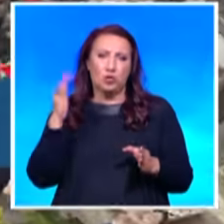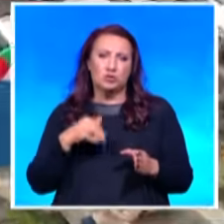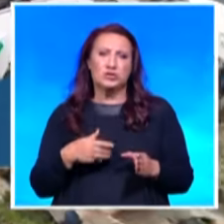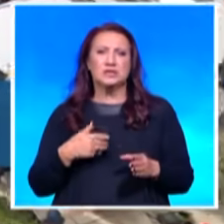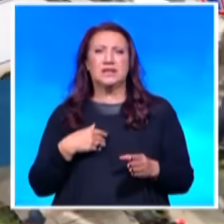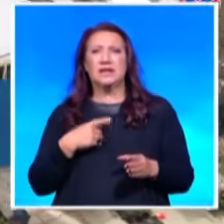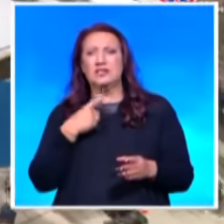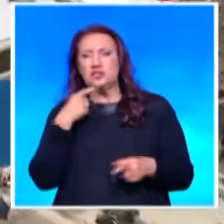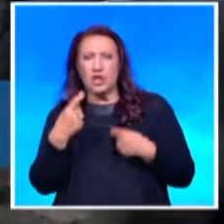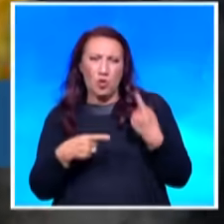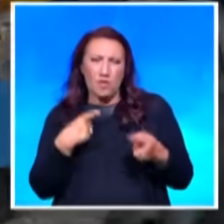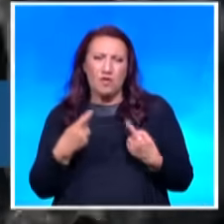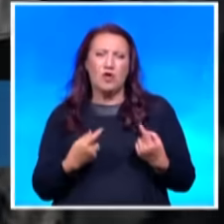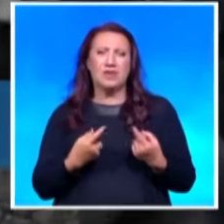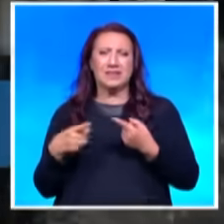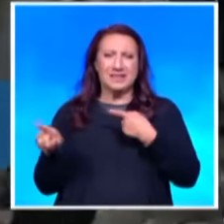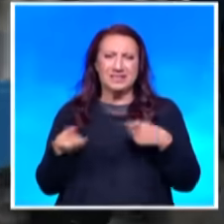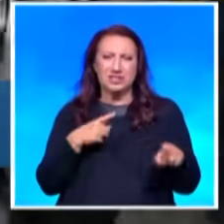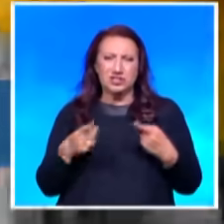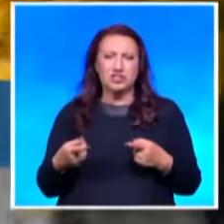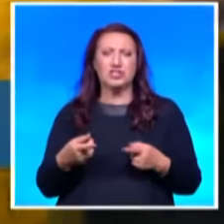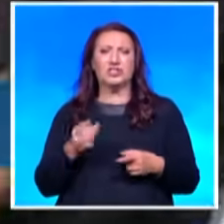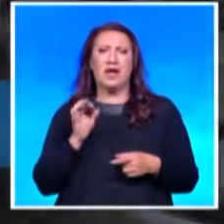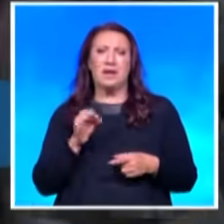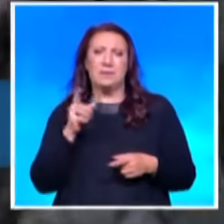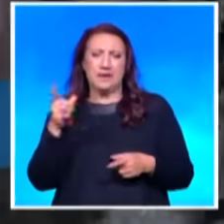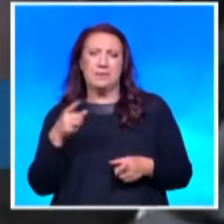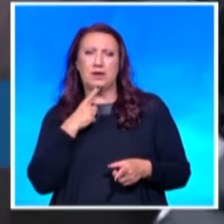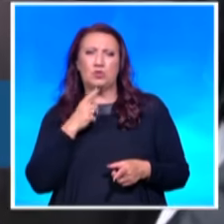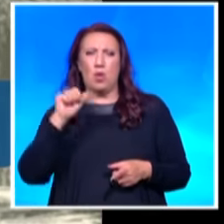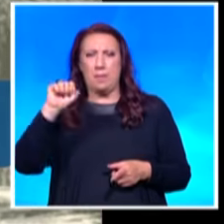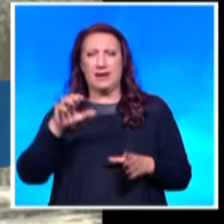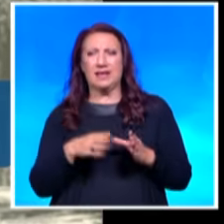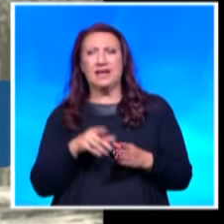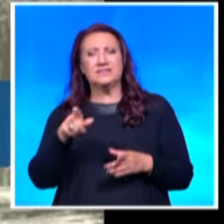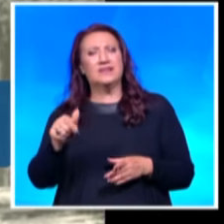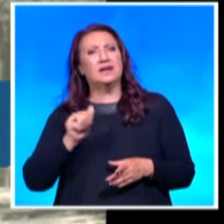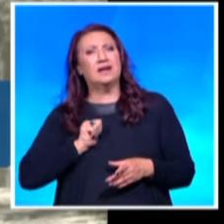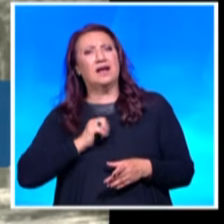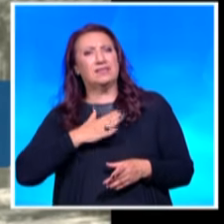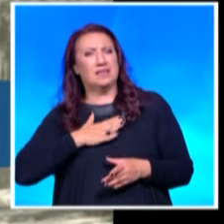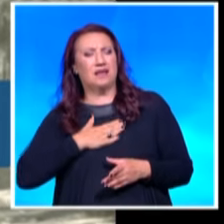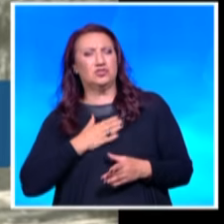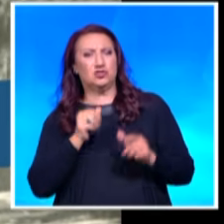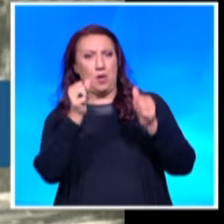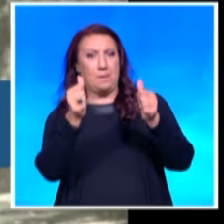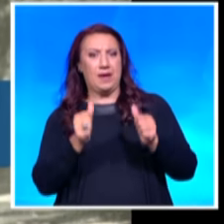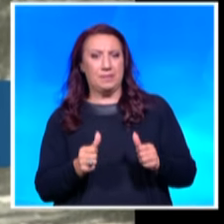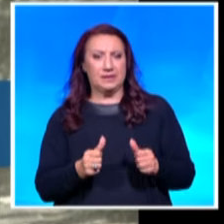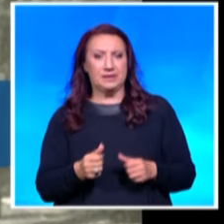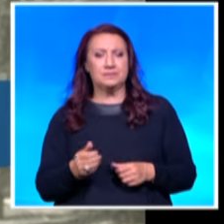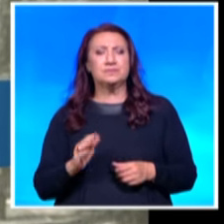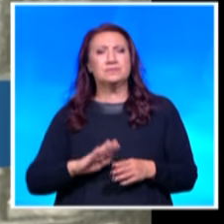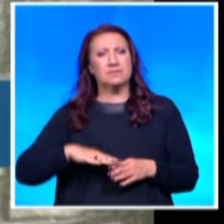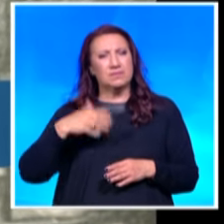политически сили, които схващат това място като някакъв своеобразен идеологически фетиш. След откриването на паметника на съветската